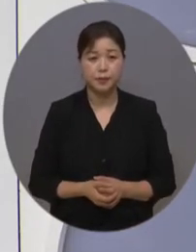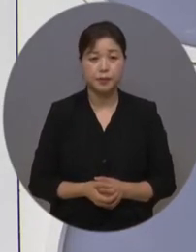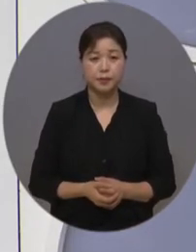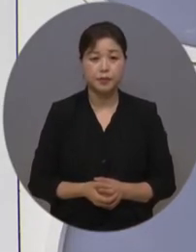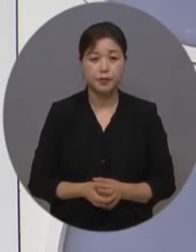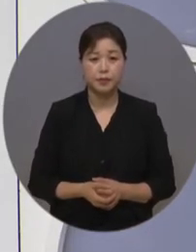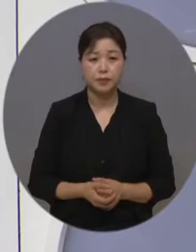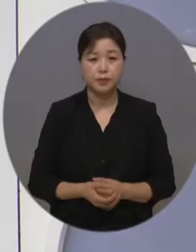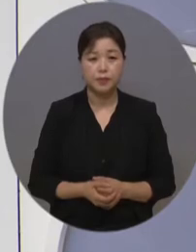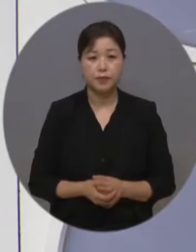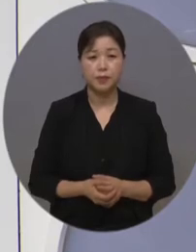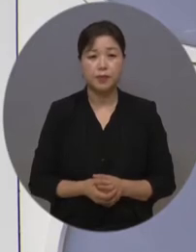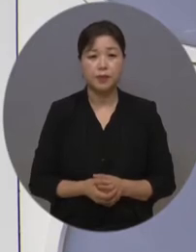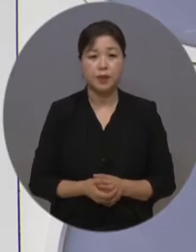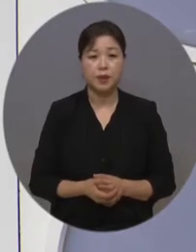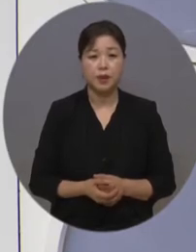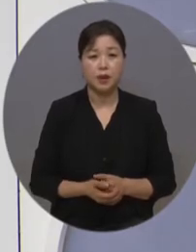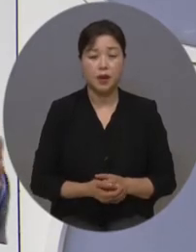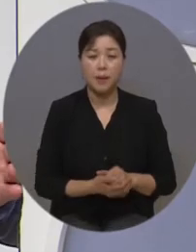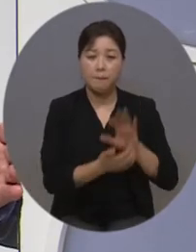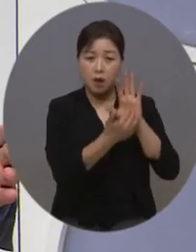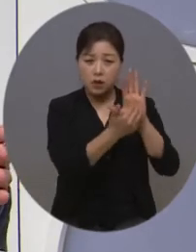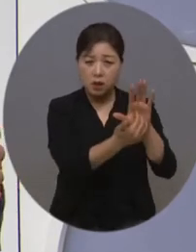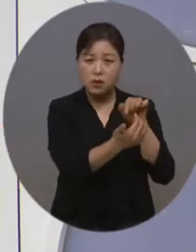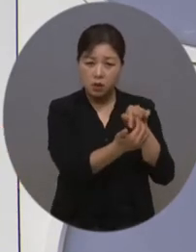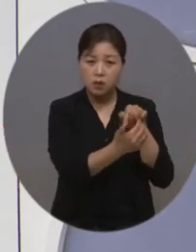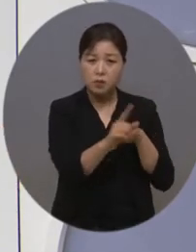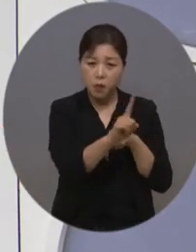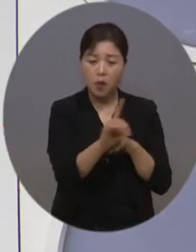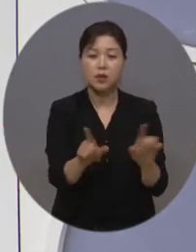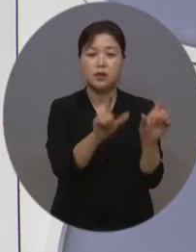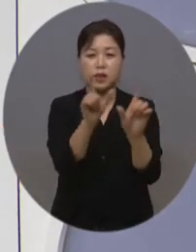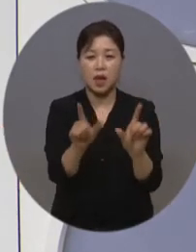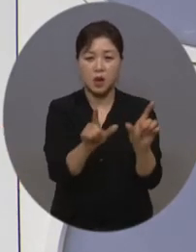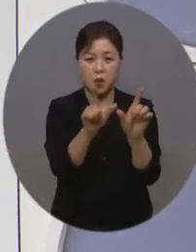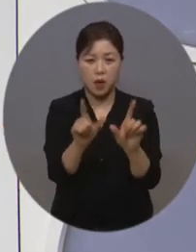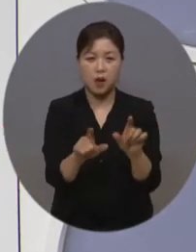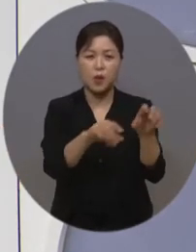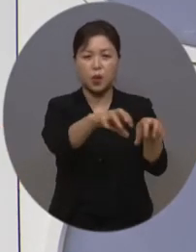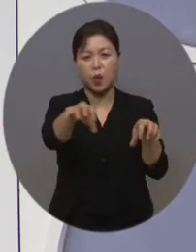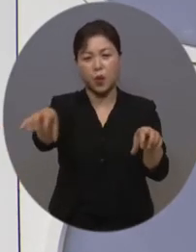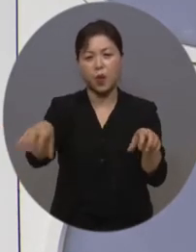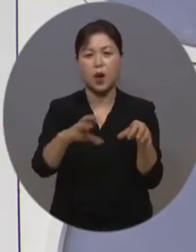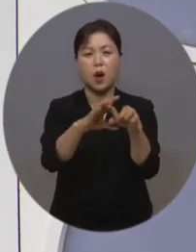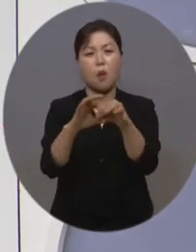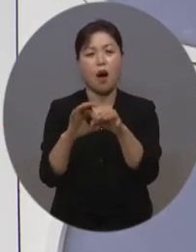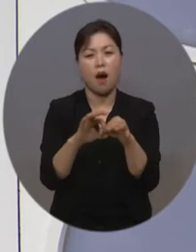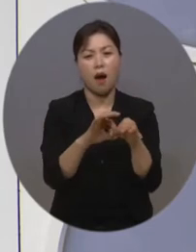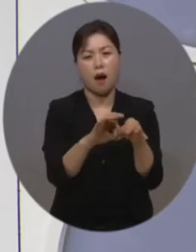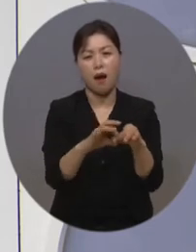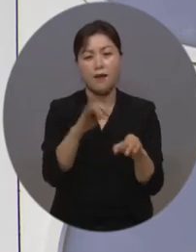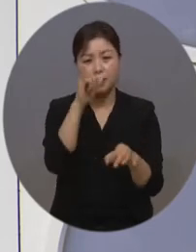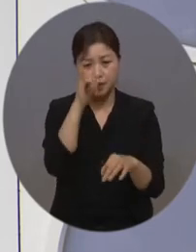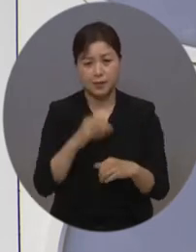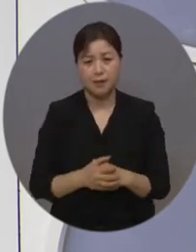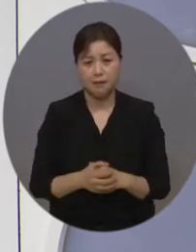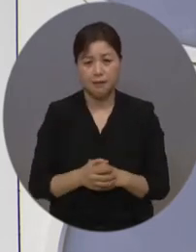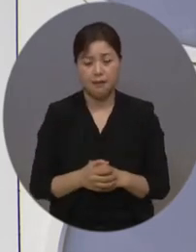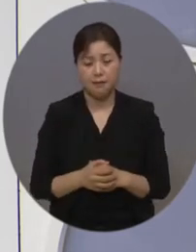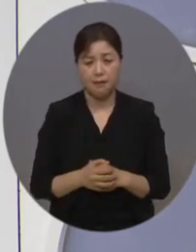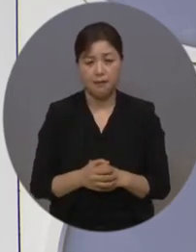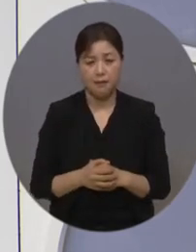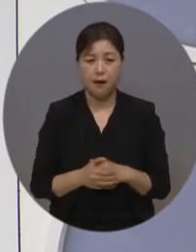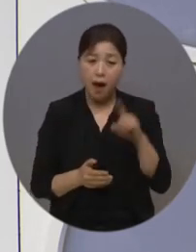면역은 이게 정말 생활 전반에 걸친 이 이야기입니다. 그렇게 어느 한 가지를